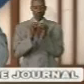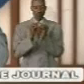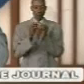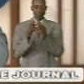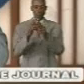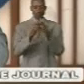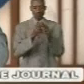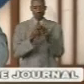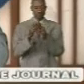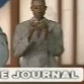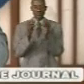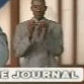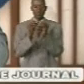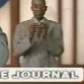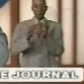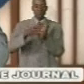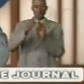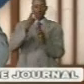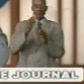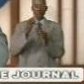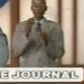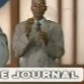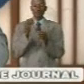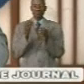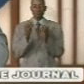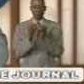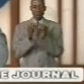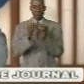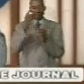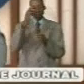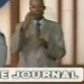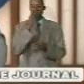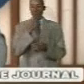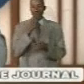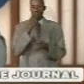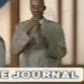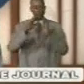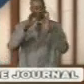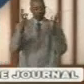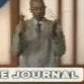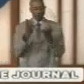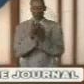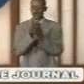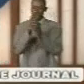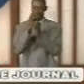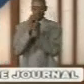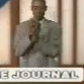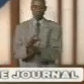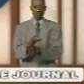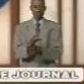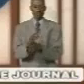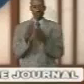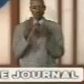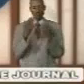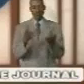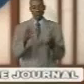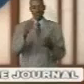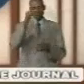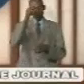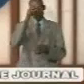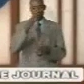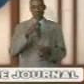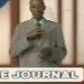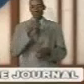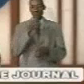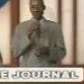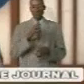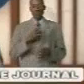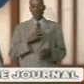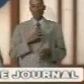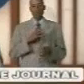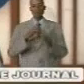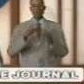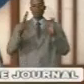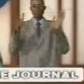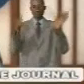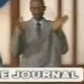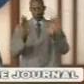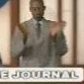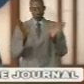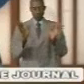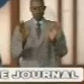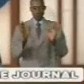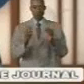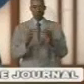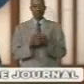et son collègue des infrastructures, travaux publics et reconstruction. Mesdames et messieurs, bonjour et bienvenue à cette grande édition du journal de la